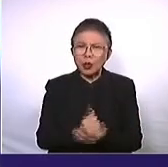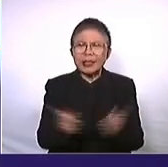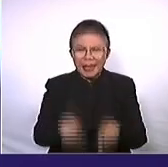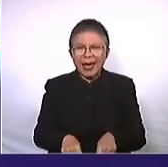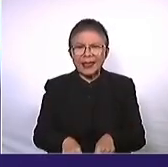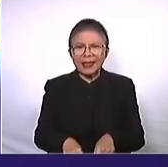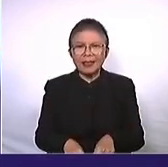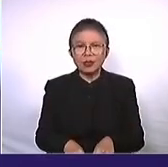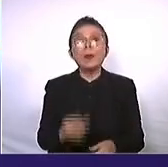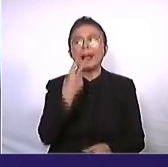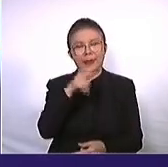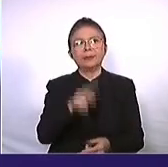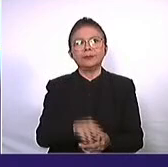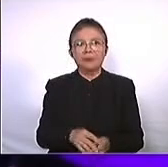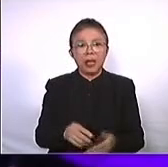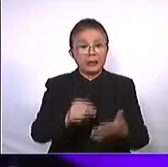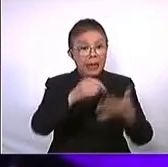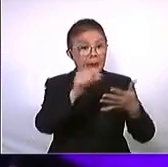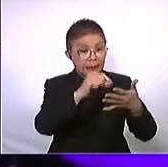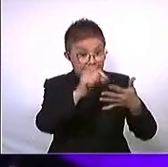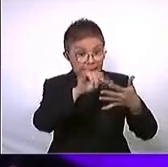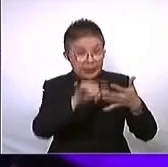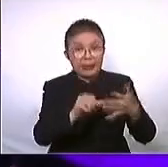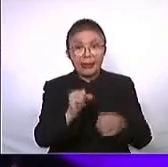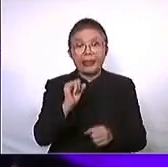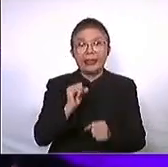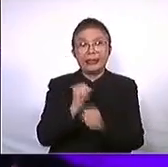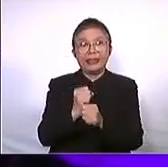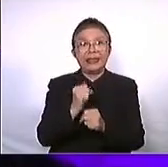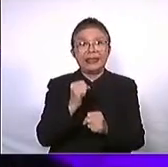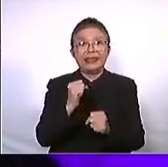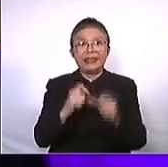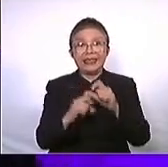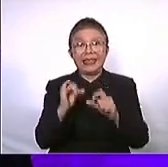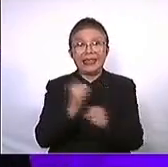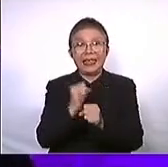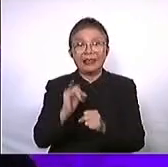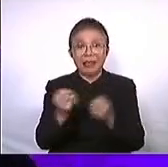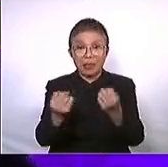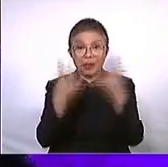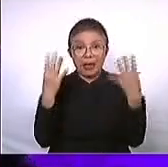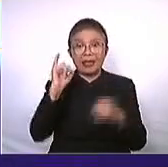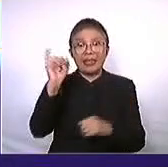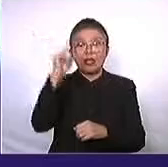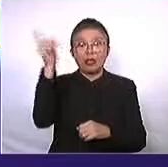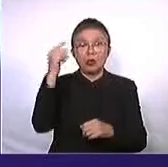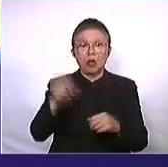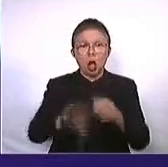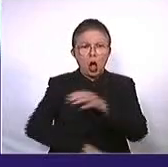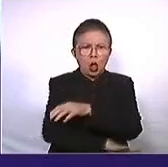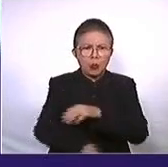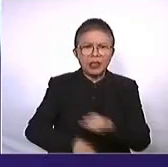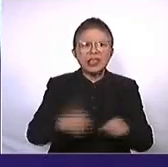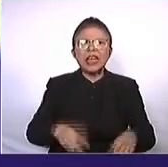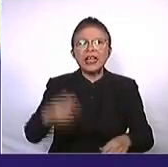terjadi. Coba lihat, berdasar hasil SIGI, Transparansi Internasional, korupsi terjadi di